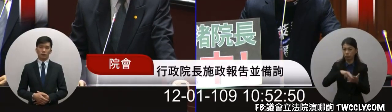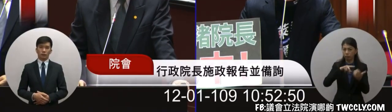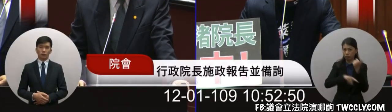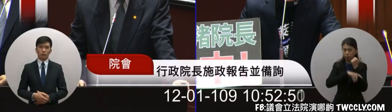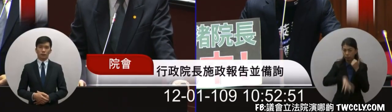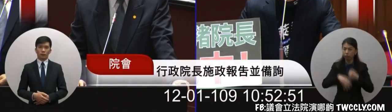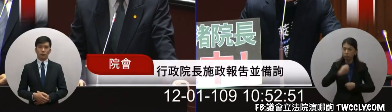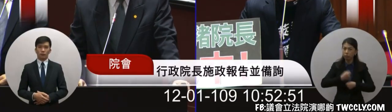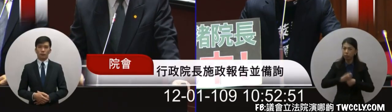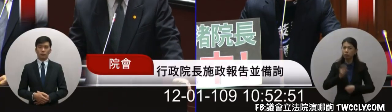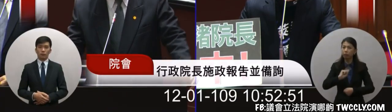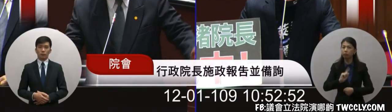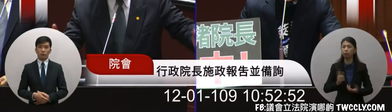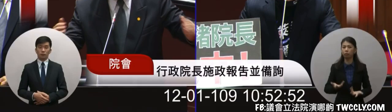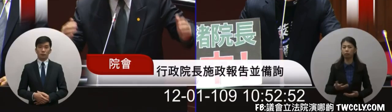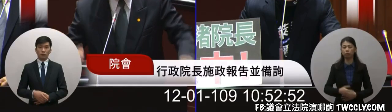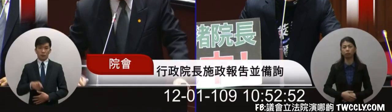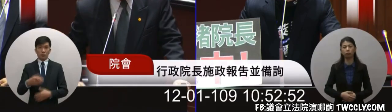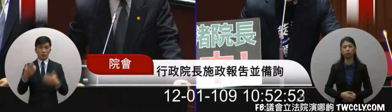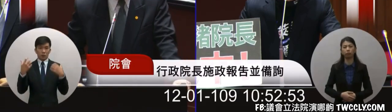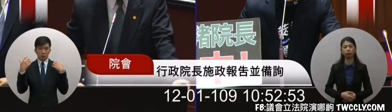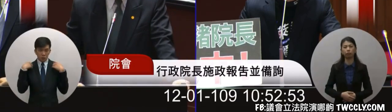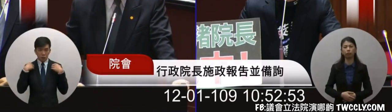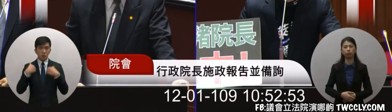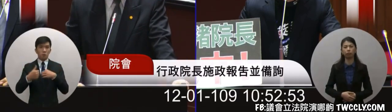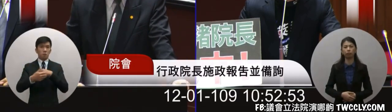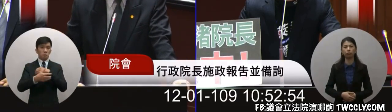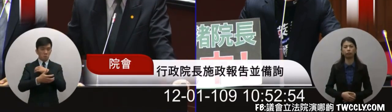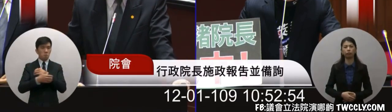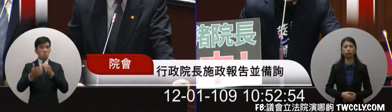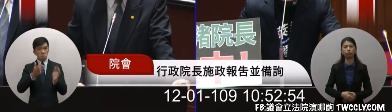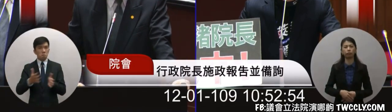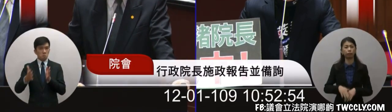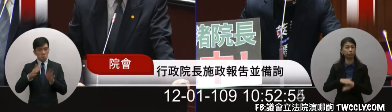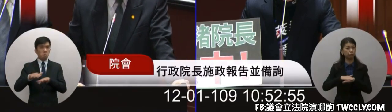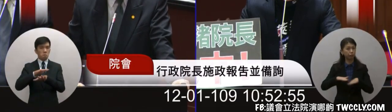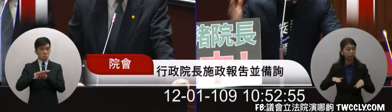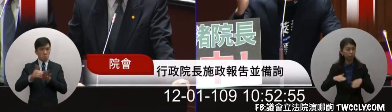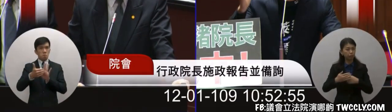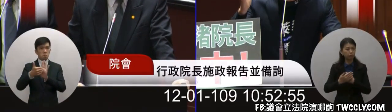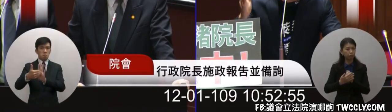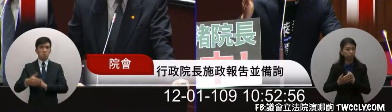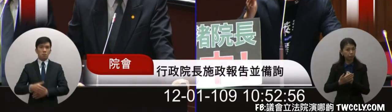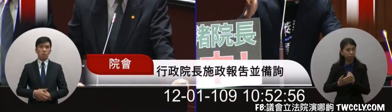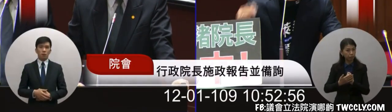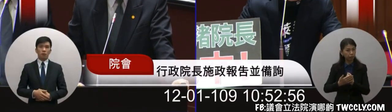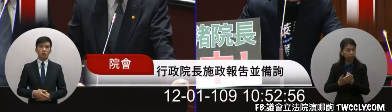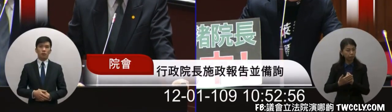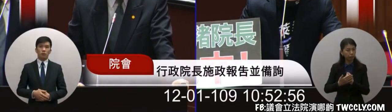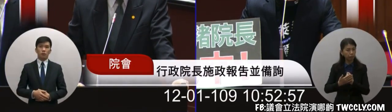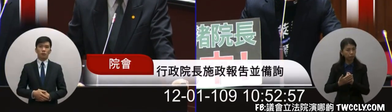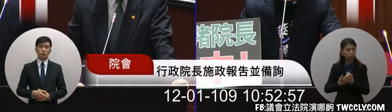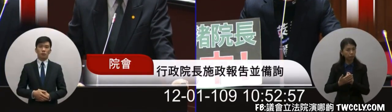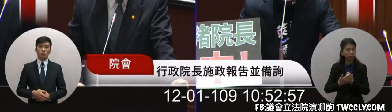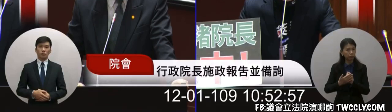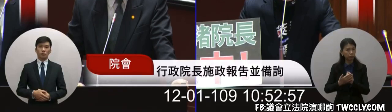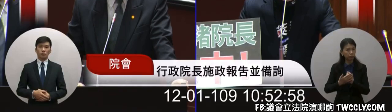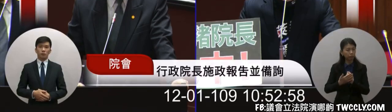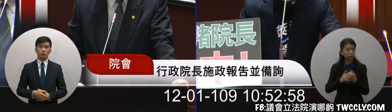要的工作是什么？ 不，他都是负责维安啊。 维安嘛， 对。 那维安就是保护维谁的